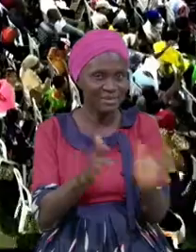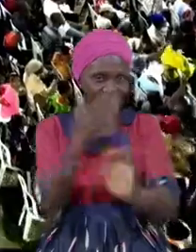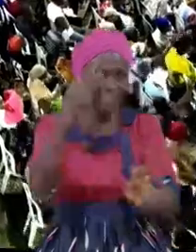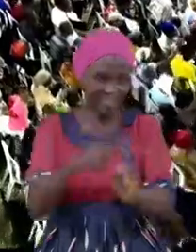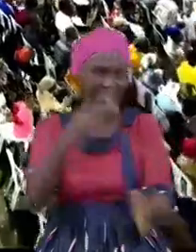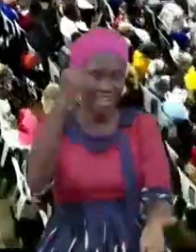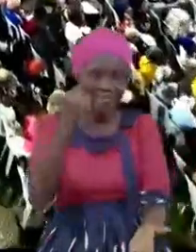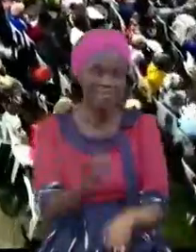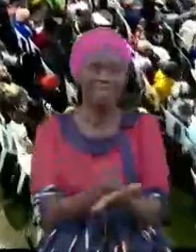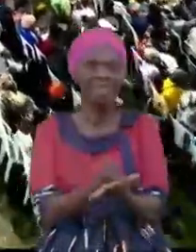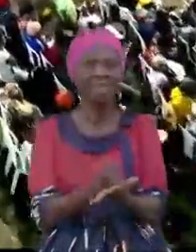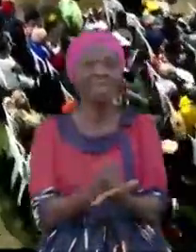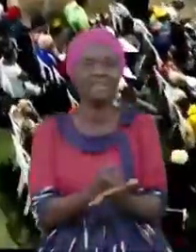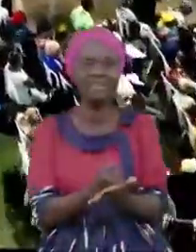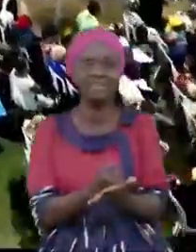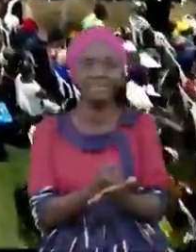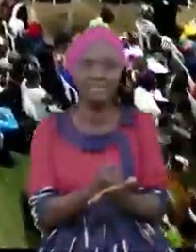Amen.